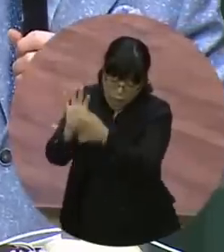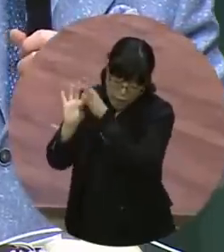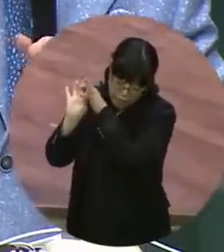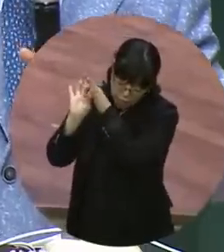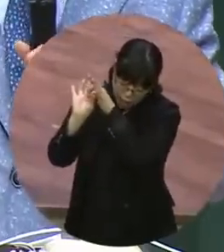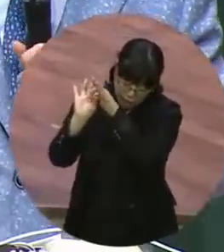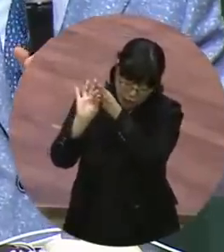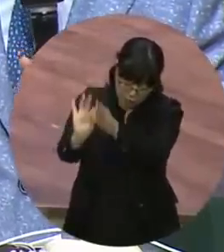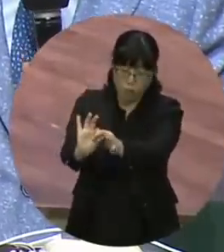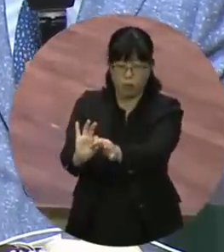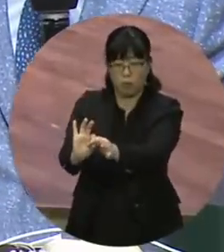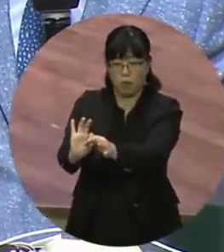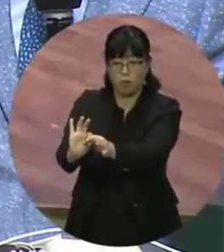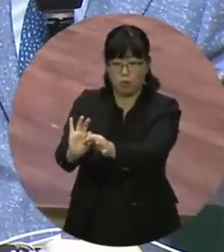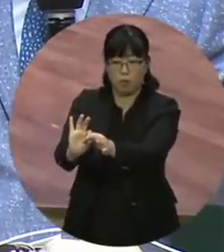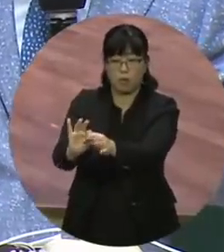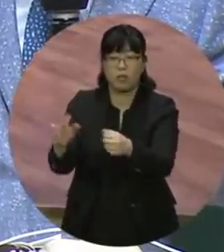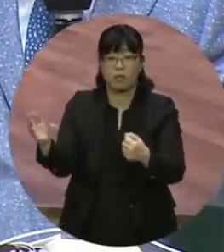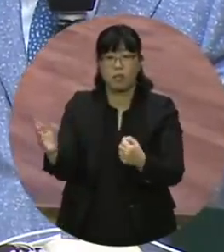내려놓으면 하나님 서지라니.